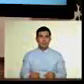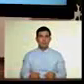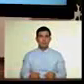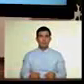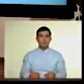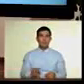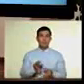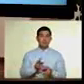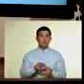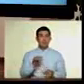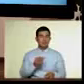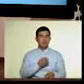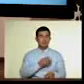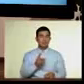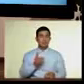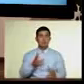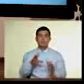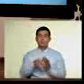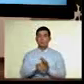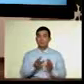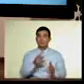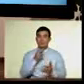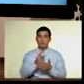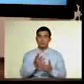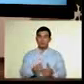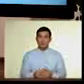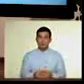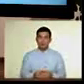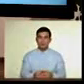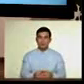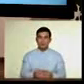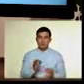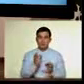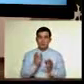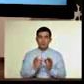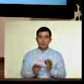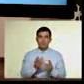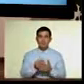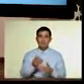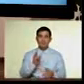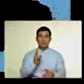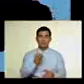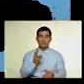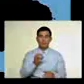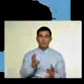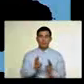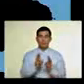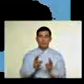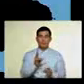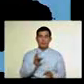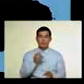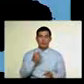Hozir bu boyliklarga nimalar kirishini bilib olasiz. Yoqilg'i boyliklarga ko'mir,